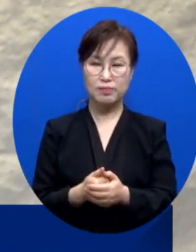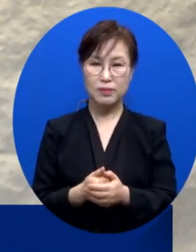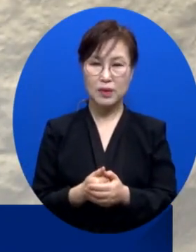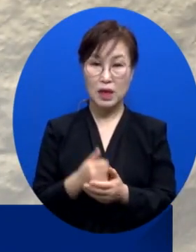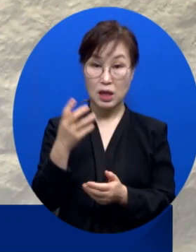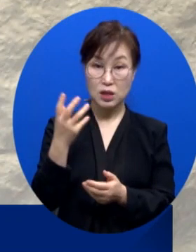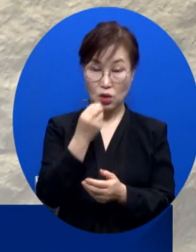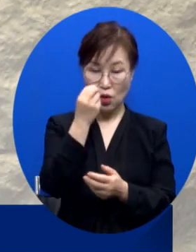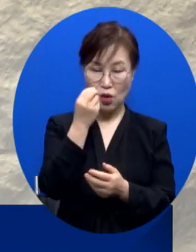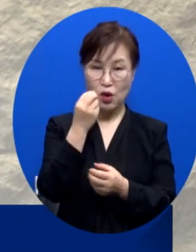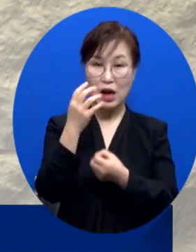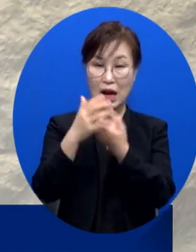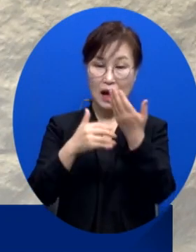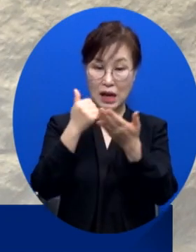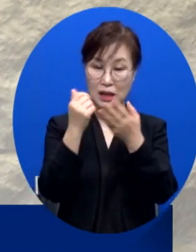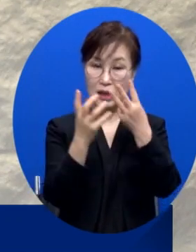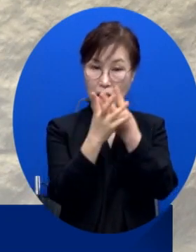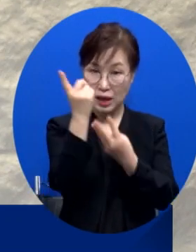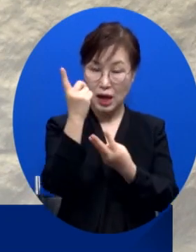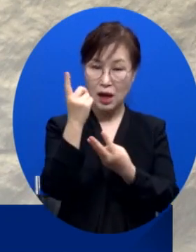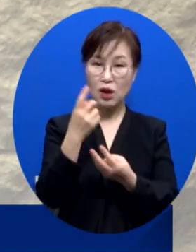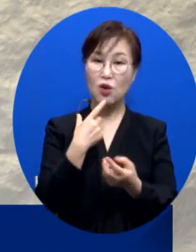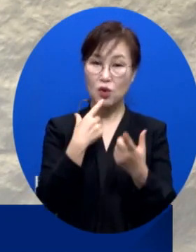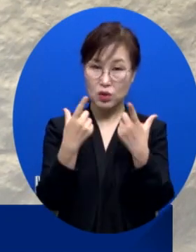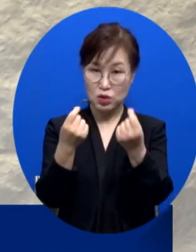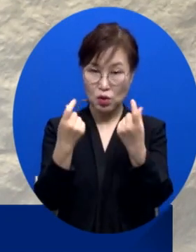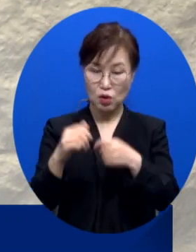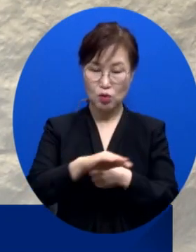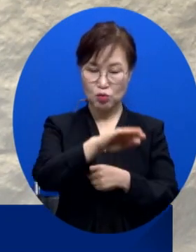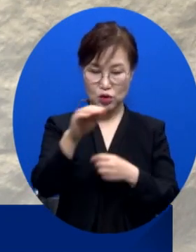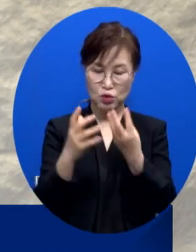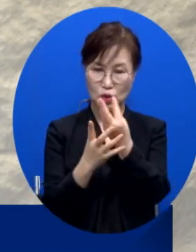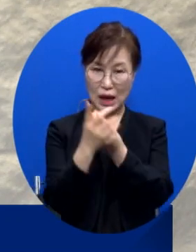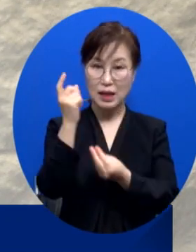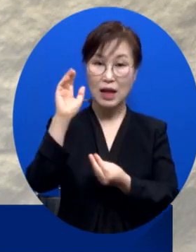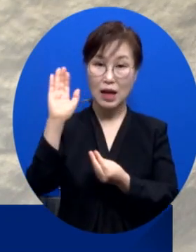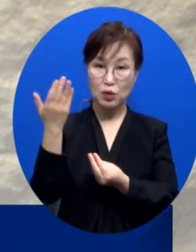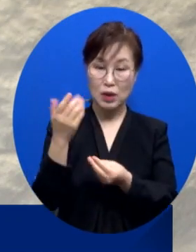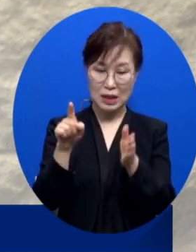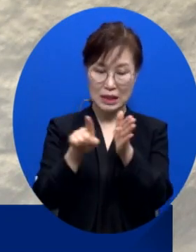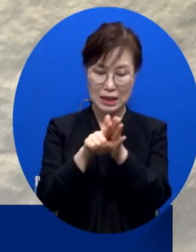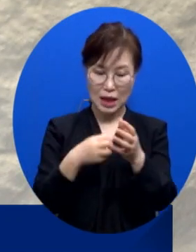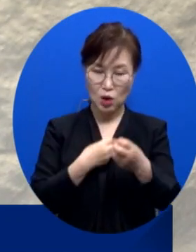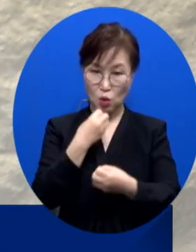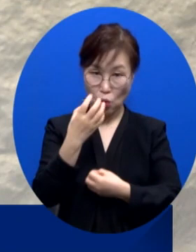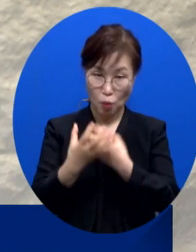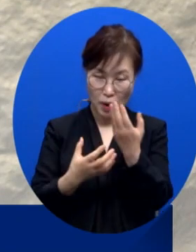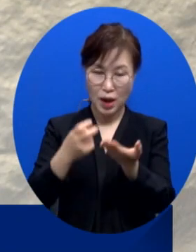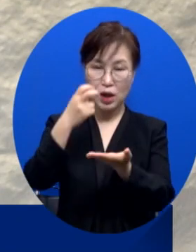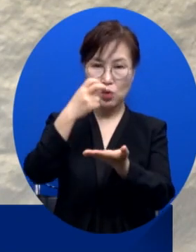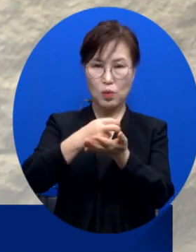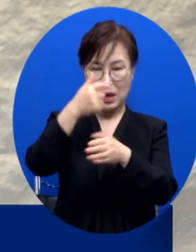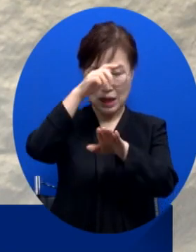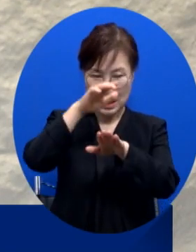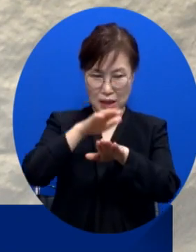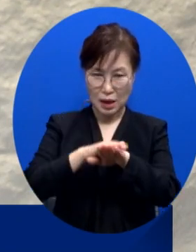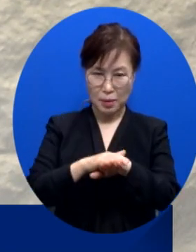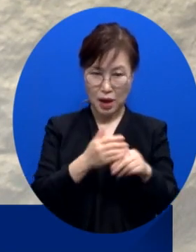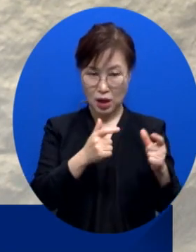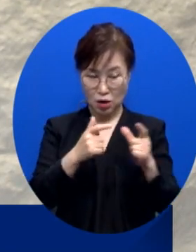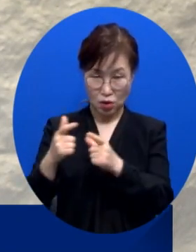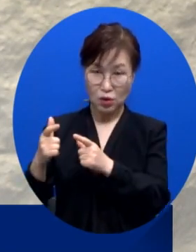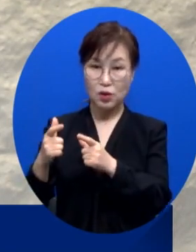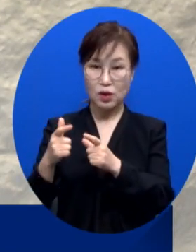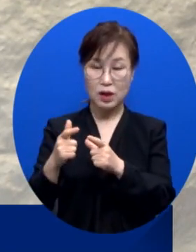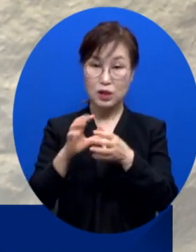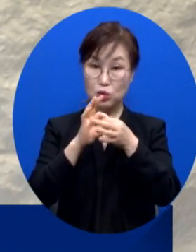성삼위 하나님께서 하나이신 것처럼 우리는 하나 된 신앙 고백과 교리와 예배와 성례전 권징